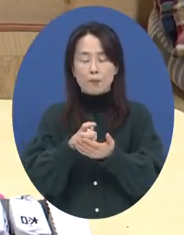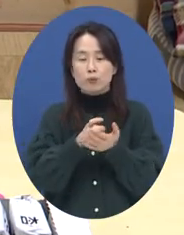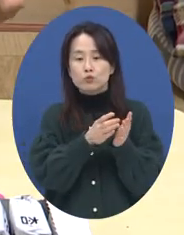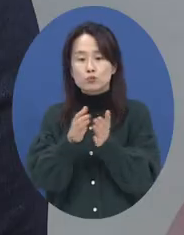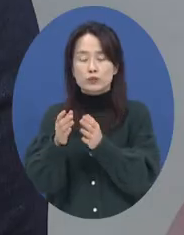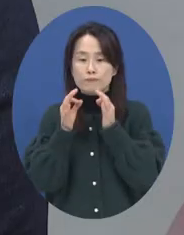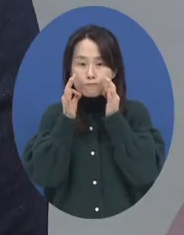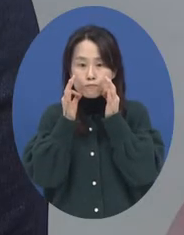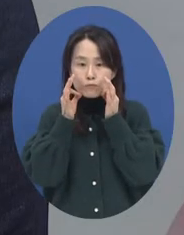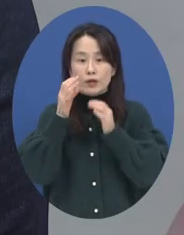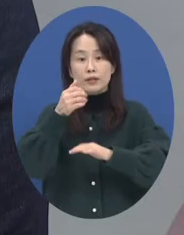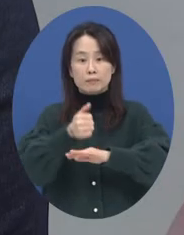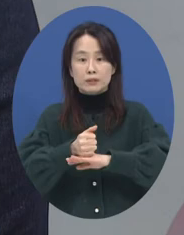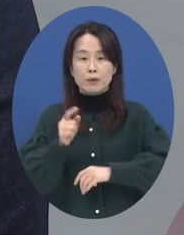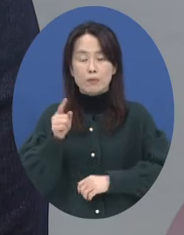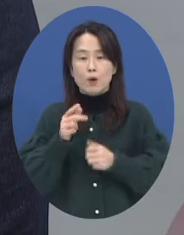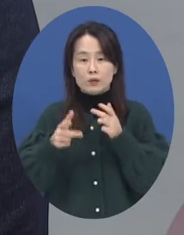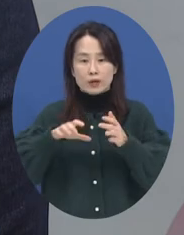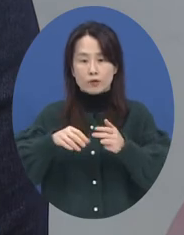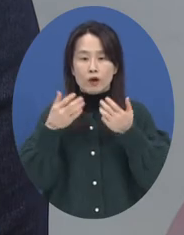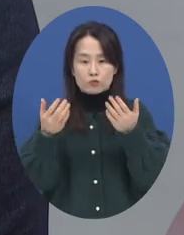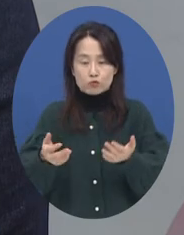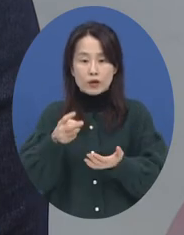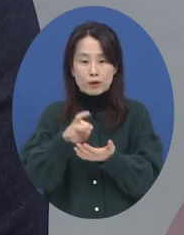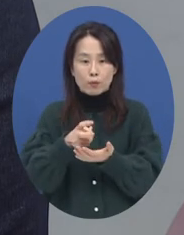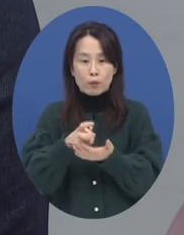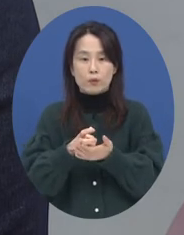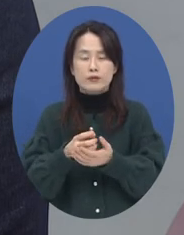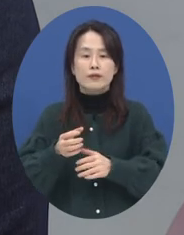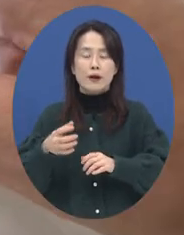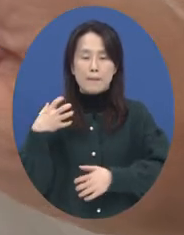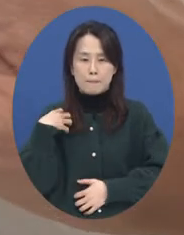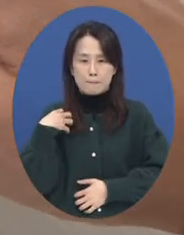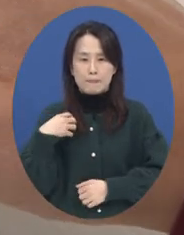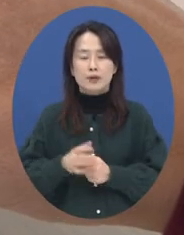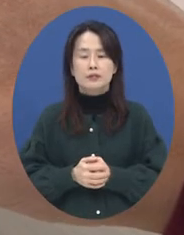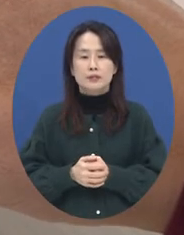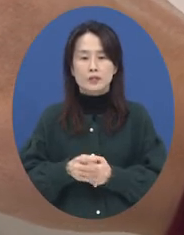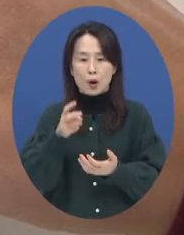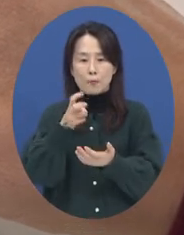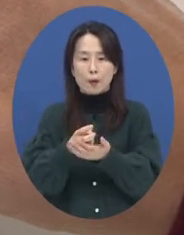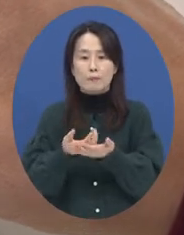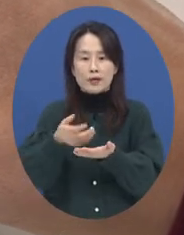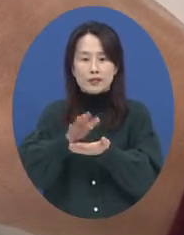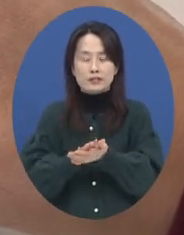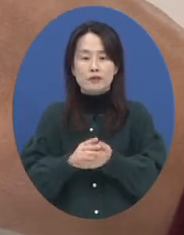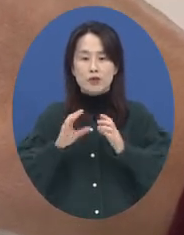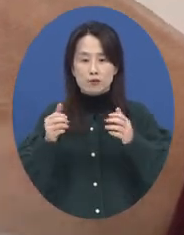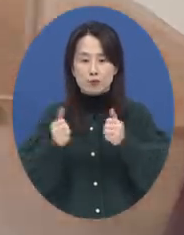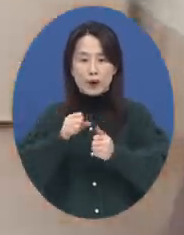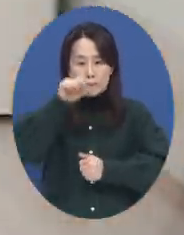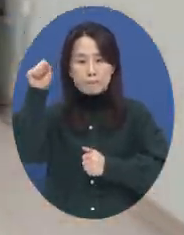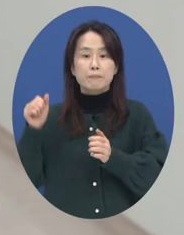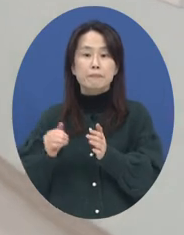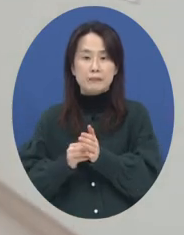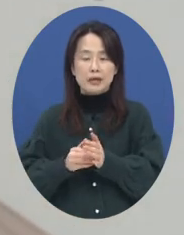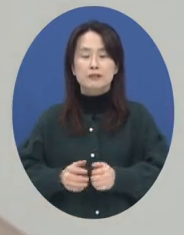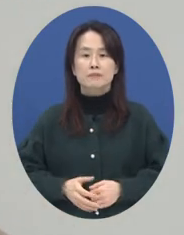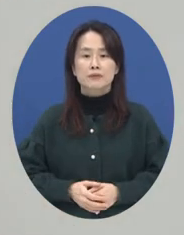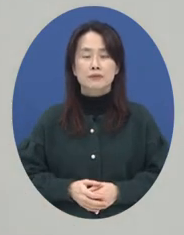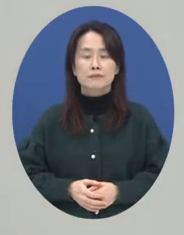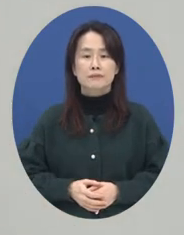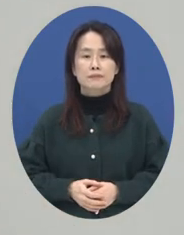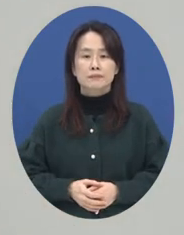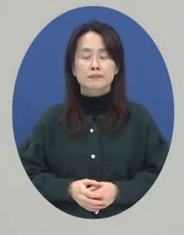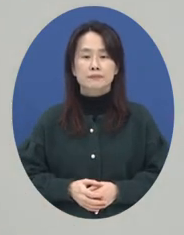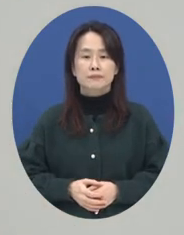힘쓴 결과 사업장 내 휴대 썰을 유아는 산업안전보건법 개정안이 국회를 통과했습니다 경주시 1tv